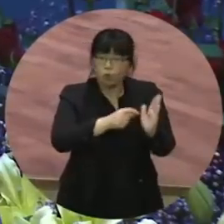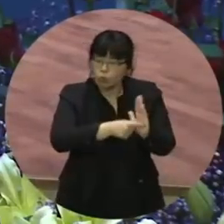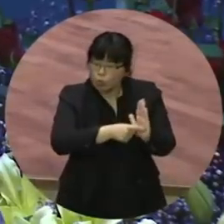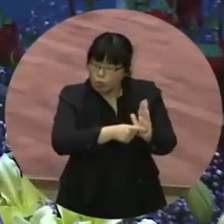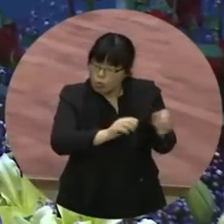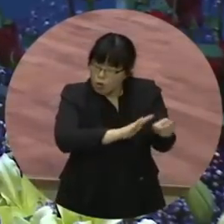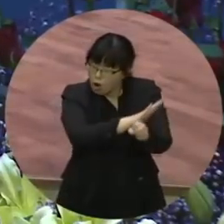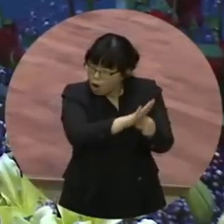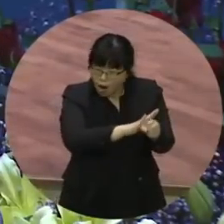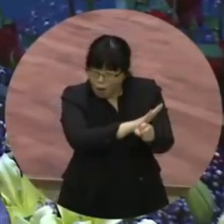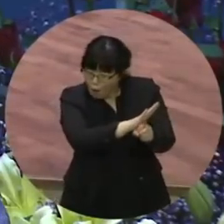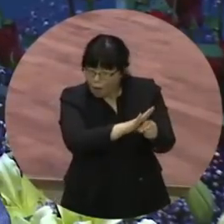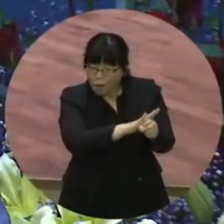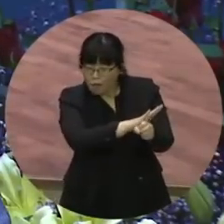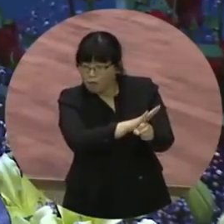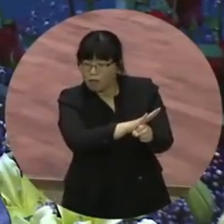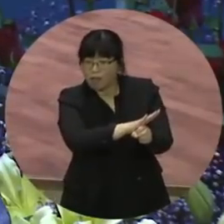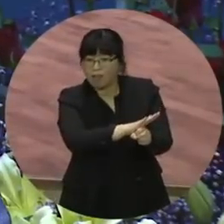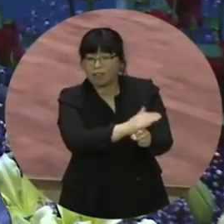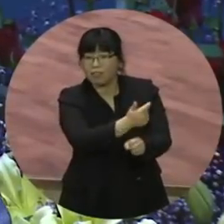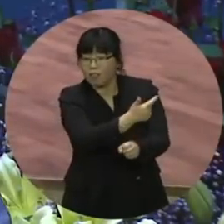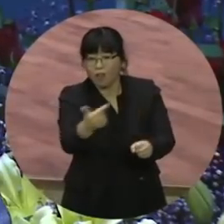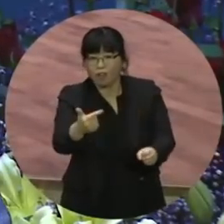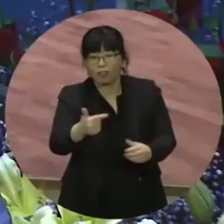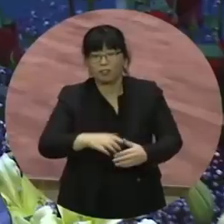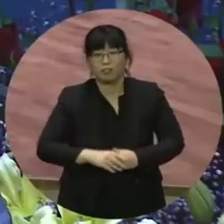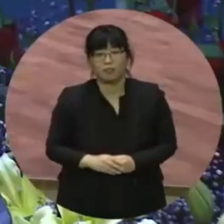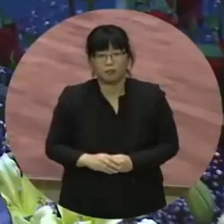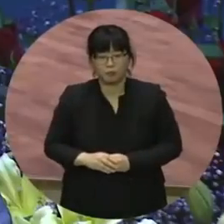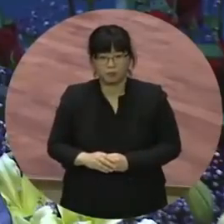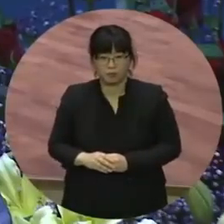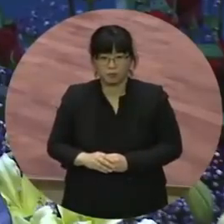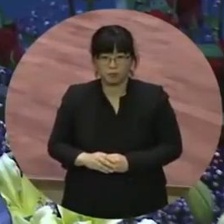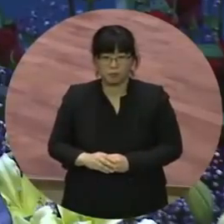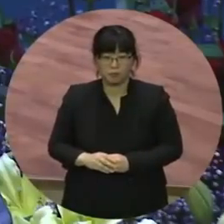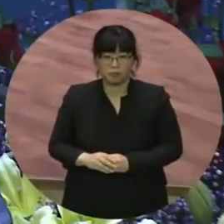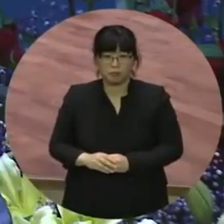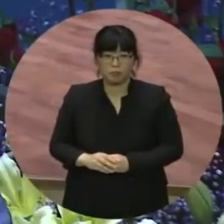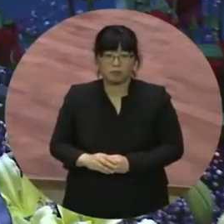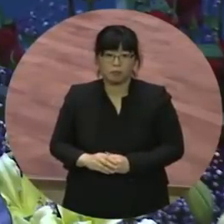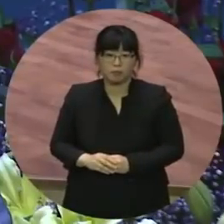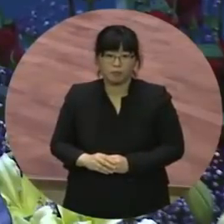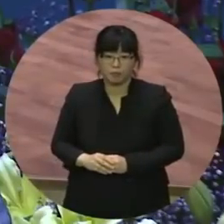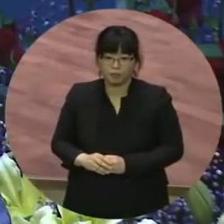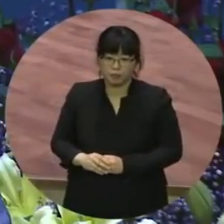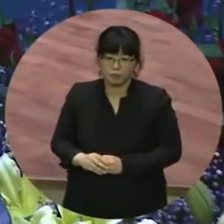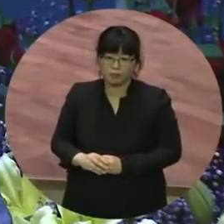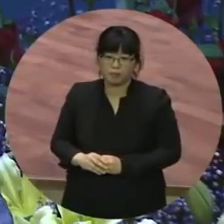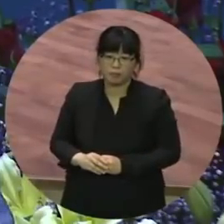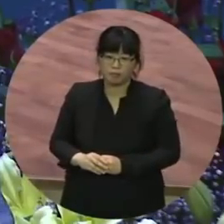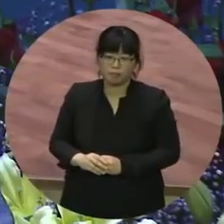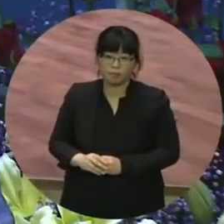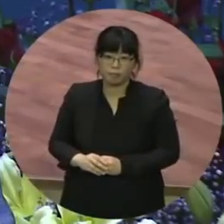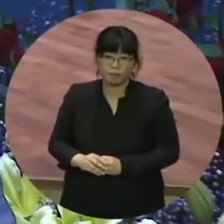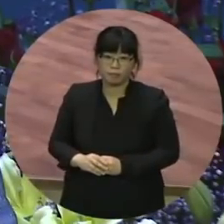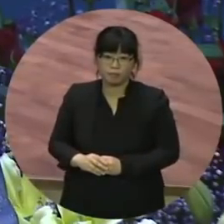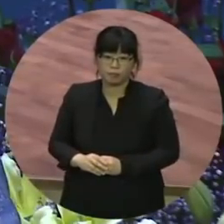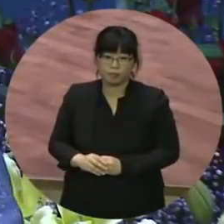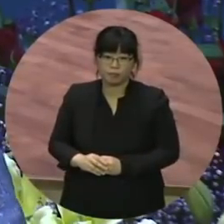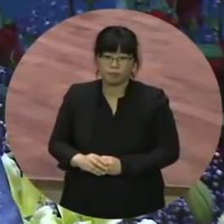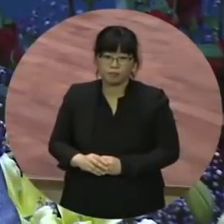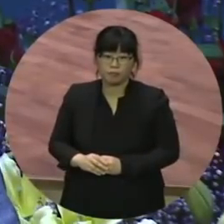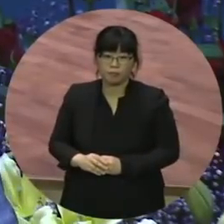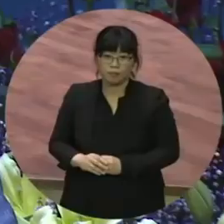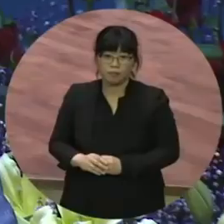이 아브라함에게 청청벽력 같은 이런 말씀이 떨어졌습니다. 너 아들, 네가